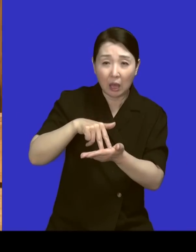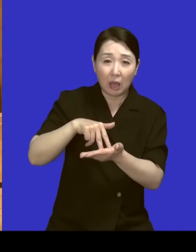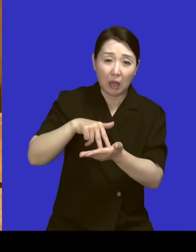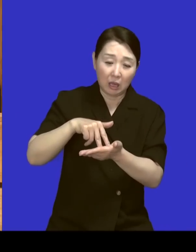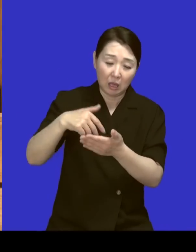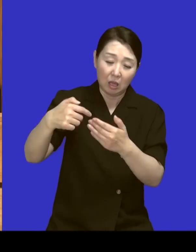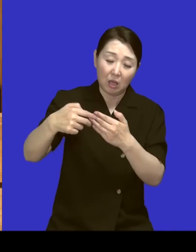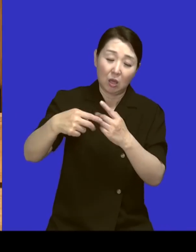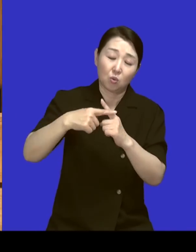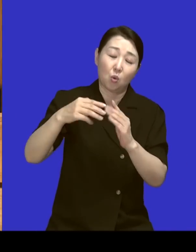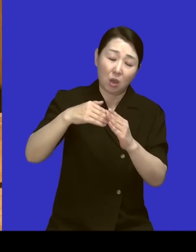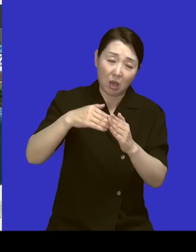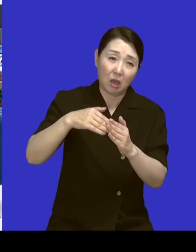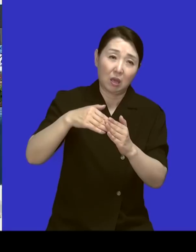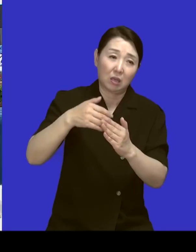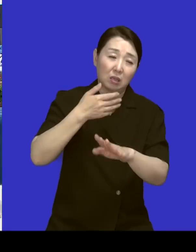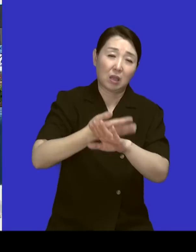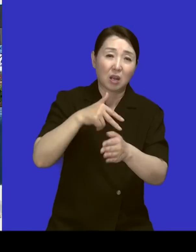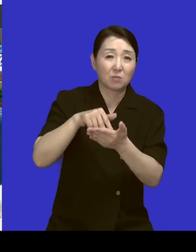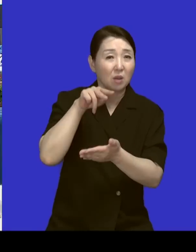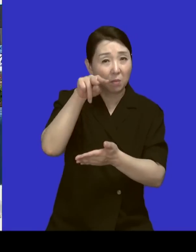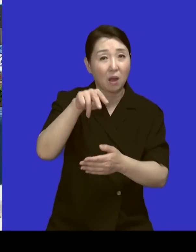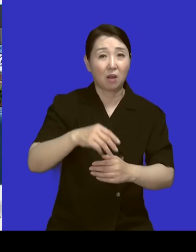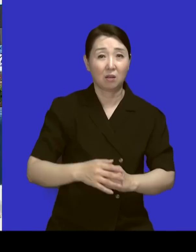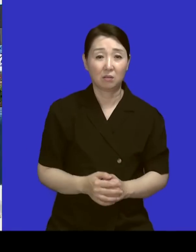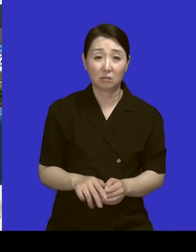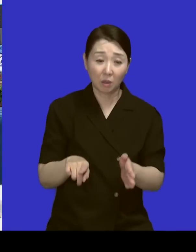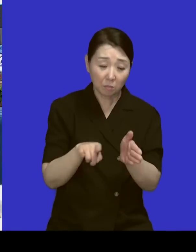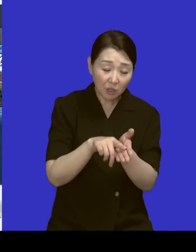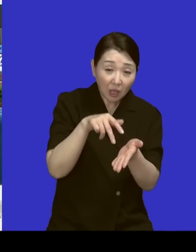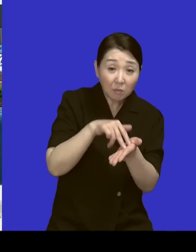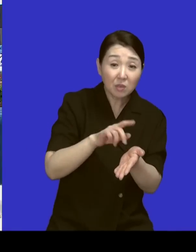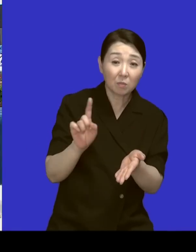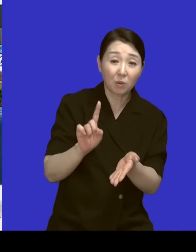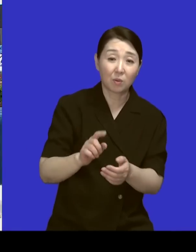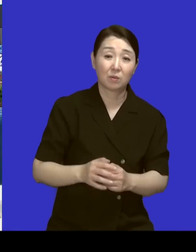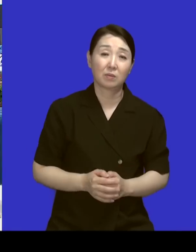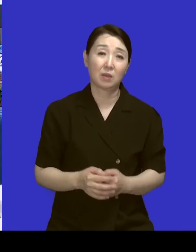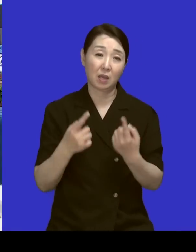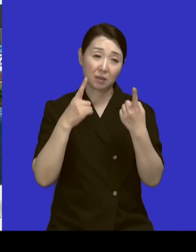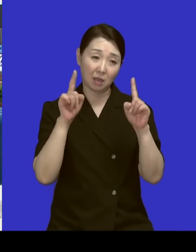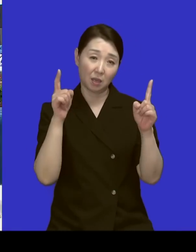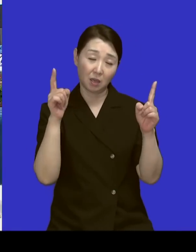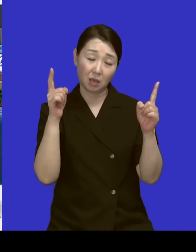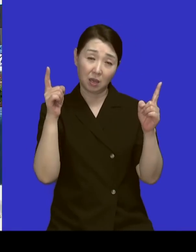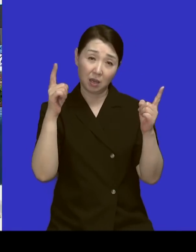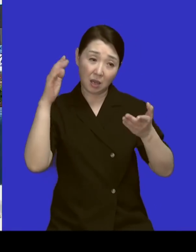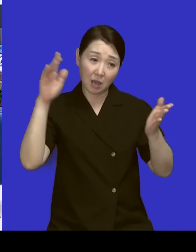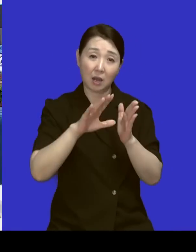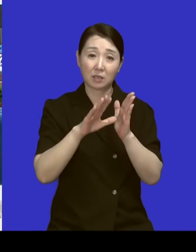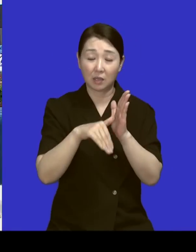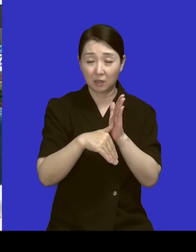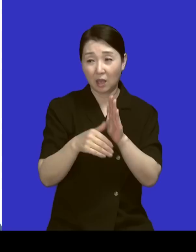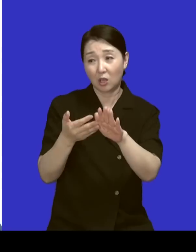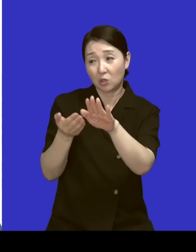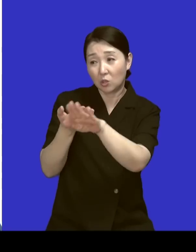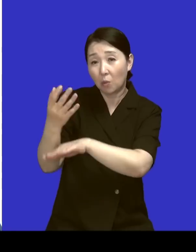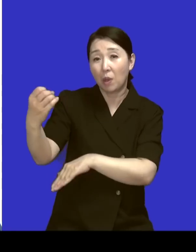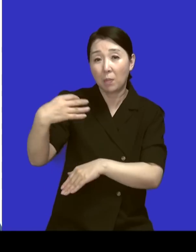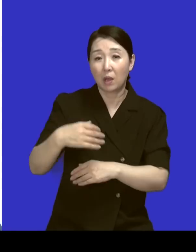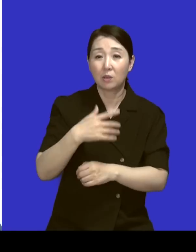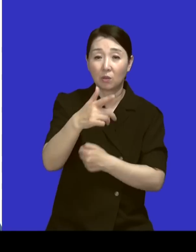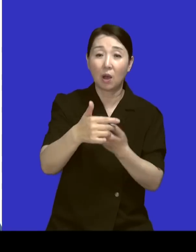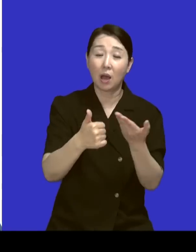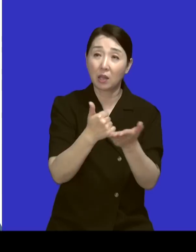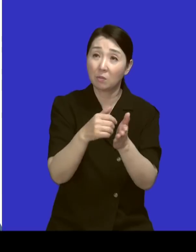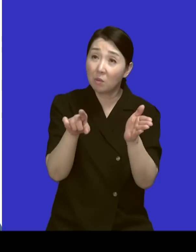맞아요. 어떠세요, 신앙인으로서? 한 번은 대학교 때 한 예. 선배가 그런 얘기를 하더라고요. 예. 너는